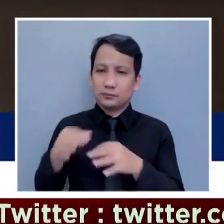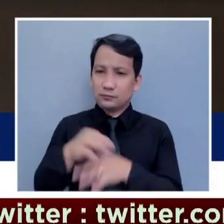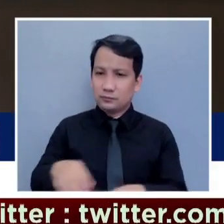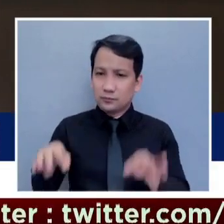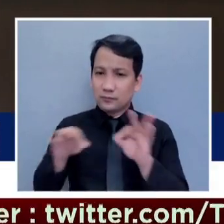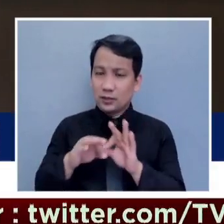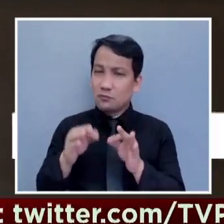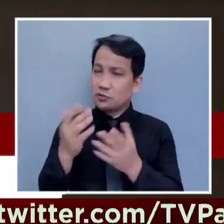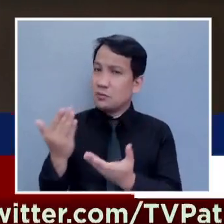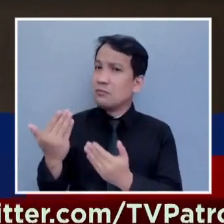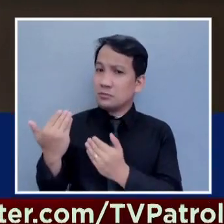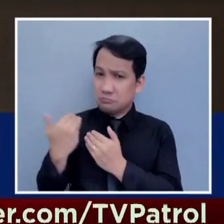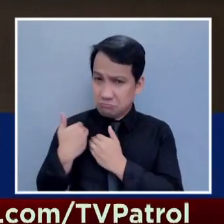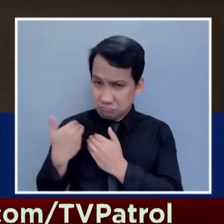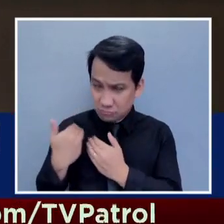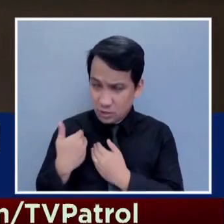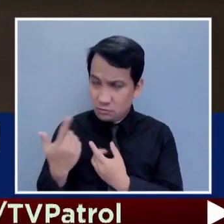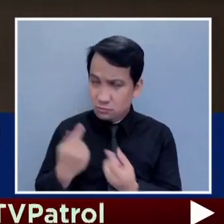job,